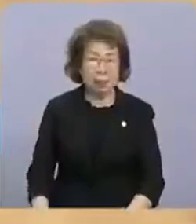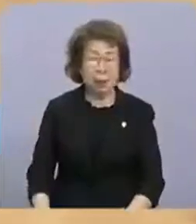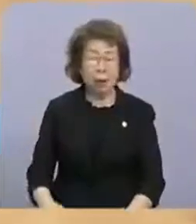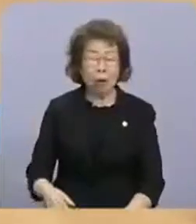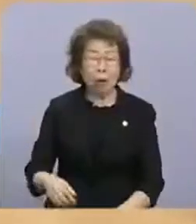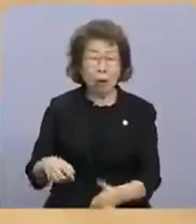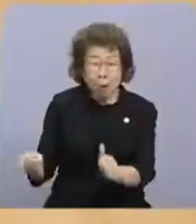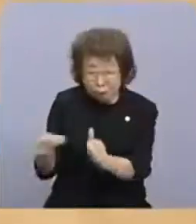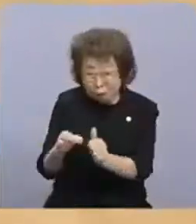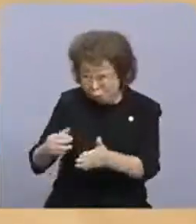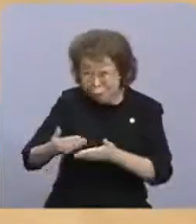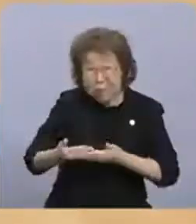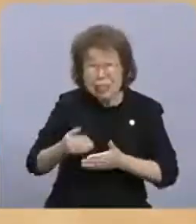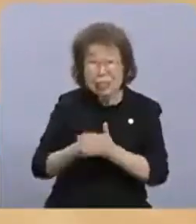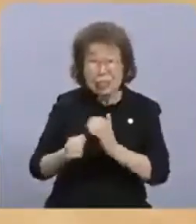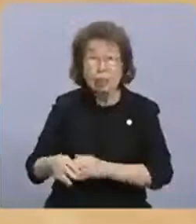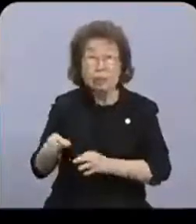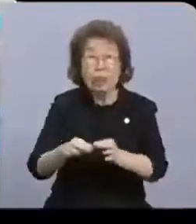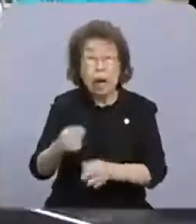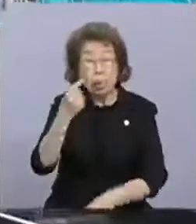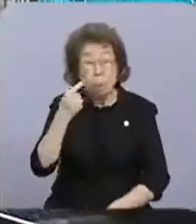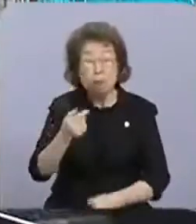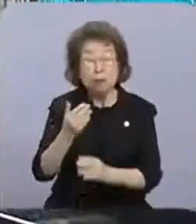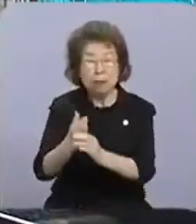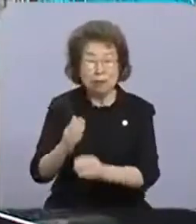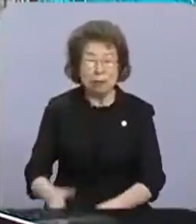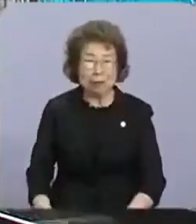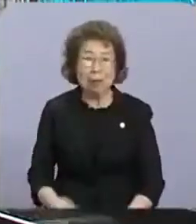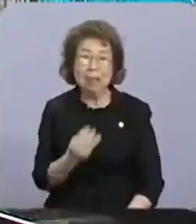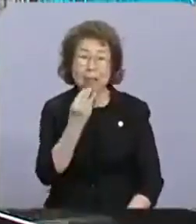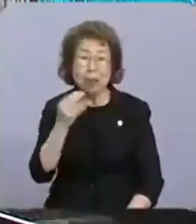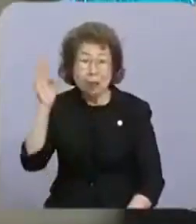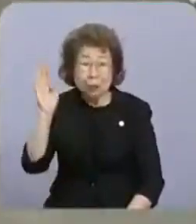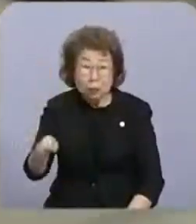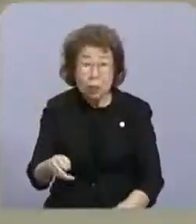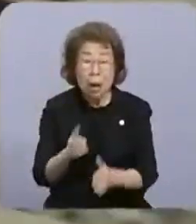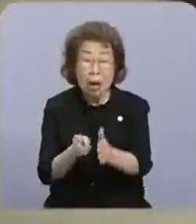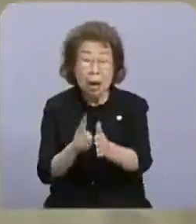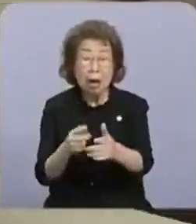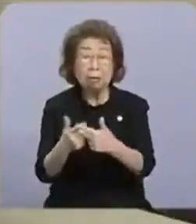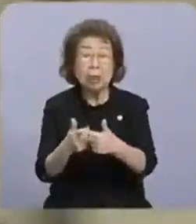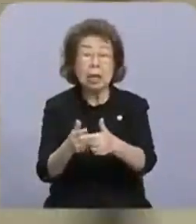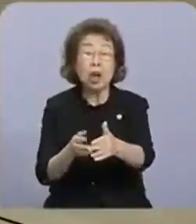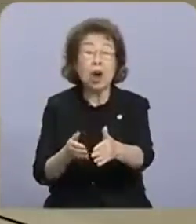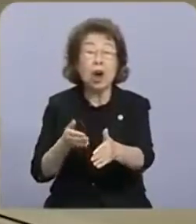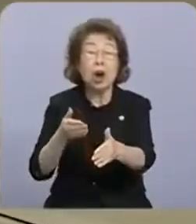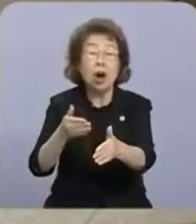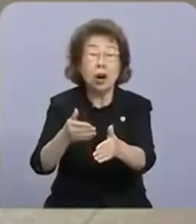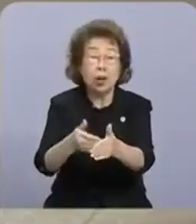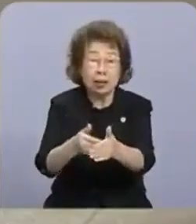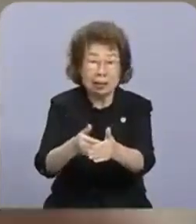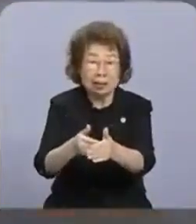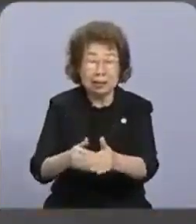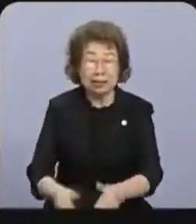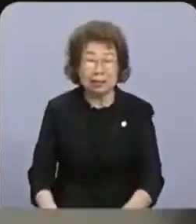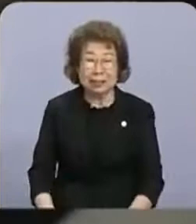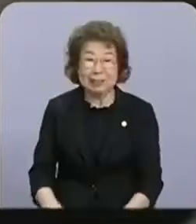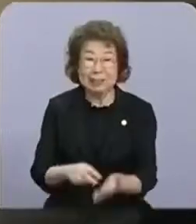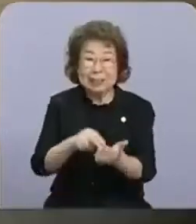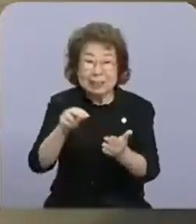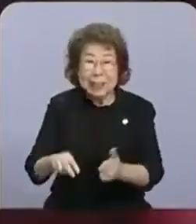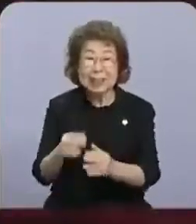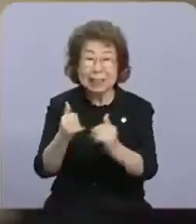장을 보고 그렇게 하고 있어요. 서울에서 출발한 열차가 부산역으로 들어옵니다. 열차에서